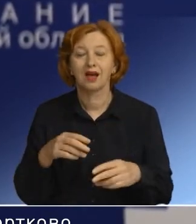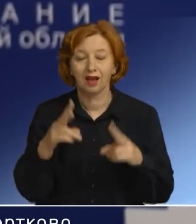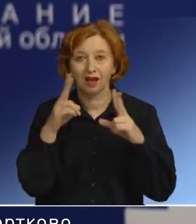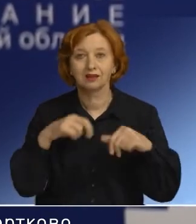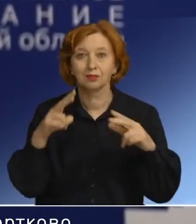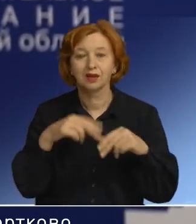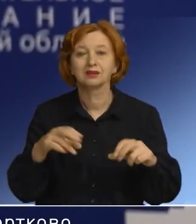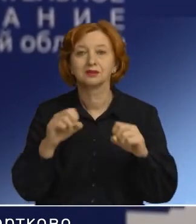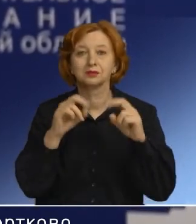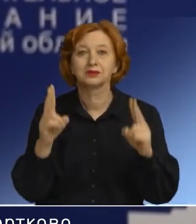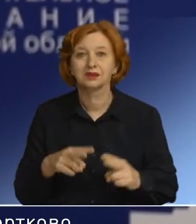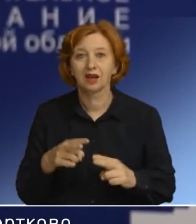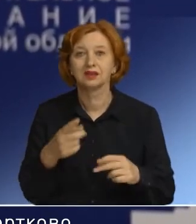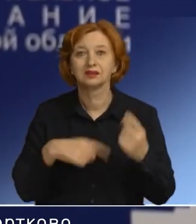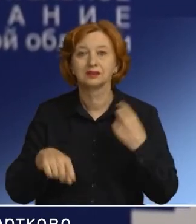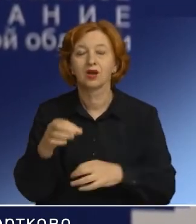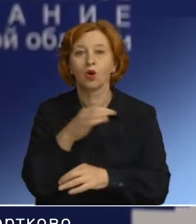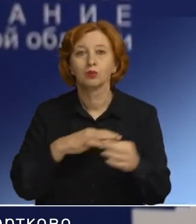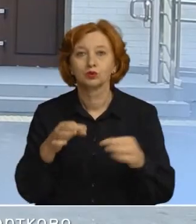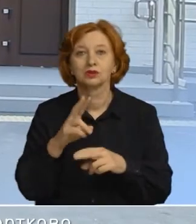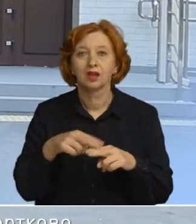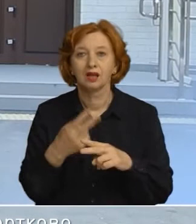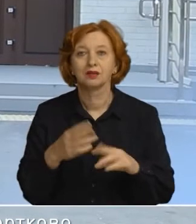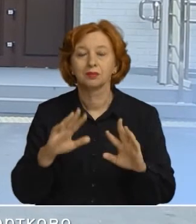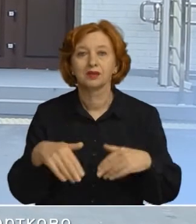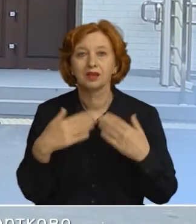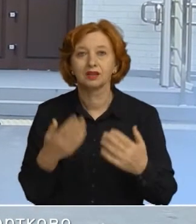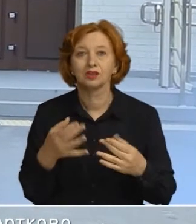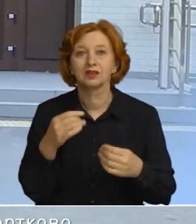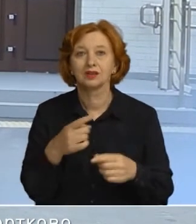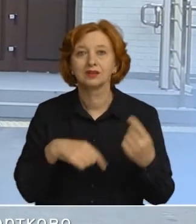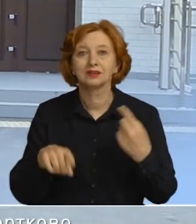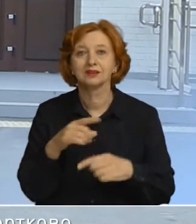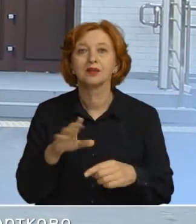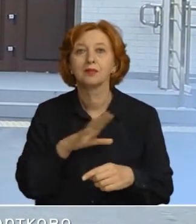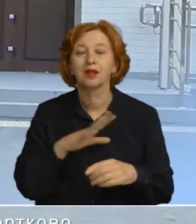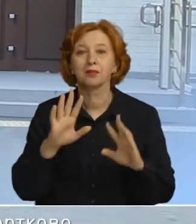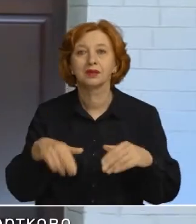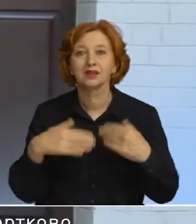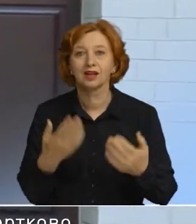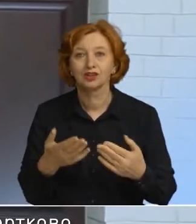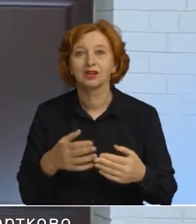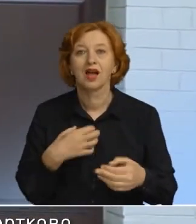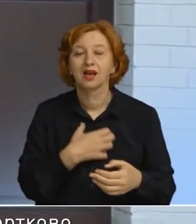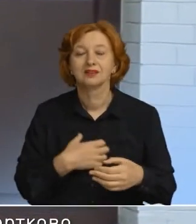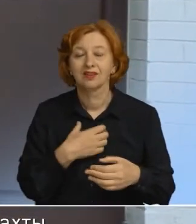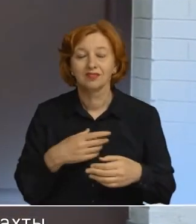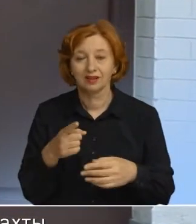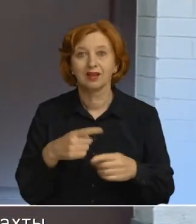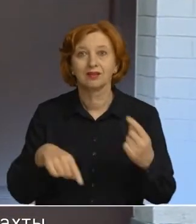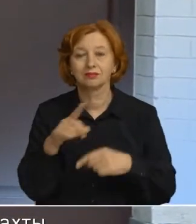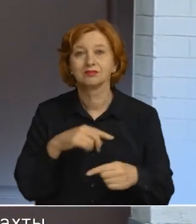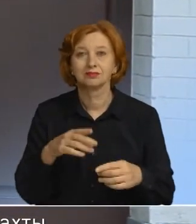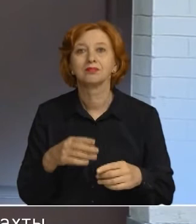со специалистами обсудили эти предложения. Из отобранного пула предложений выберут основные пункты путем